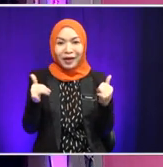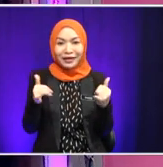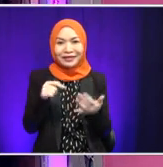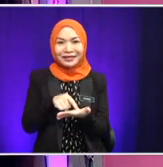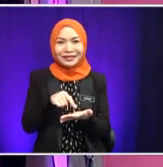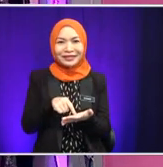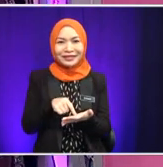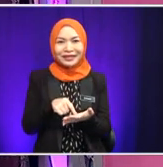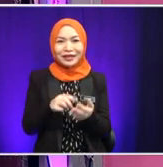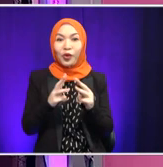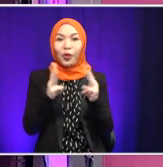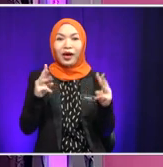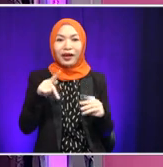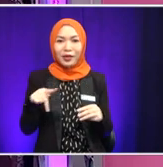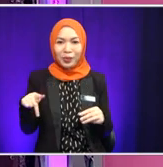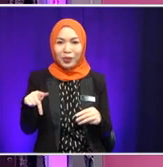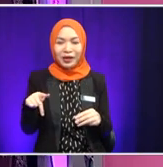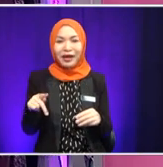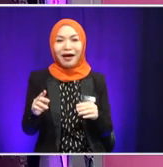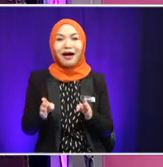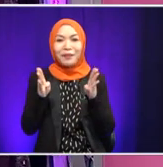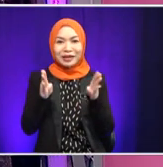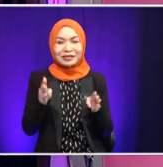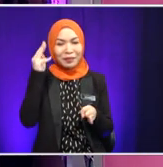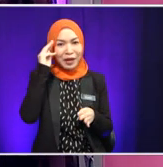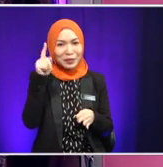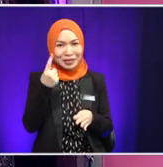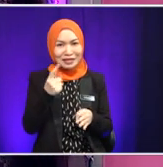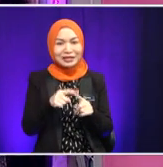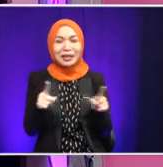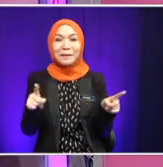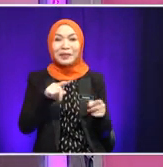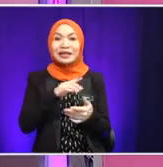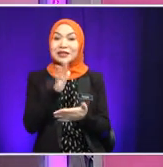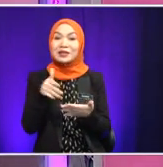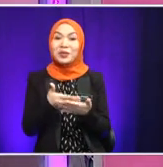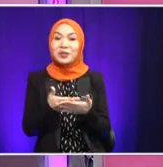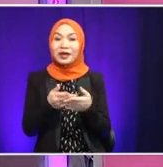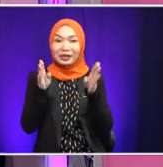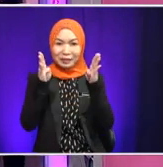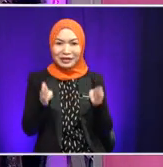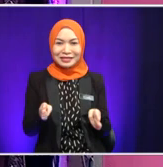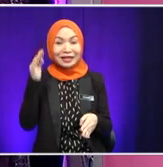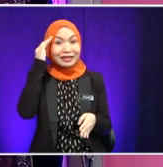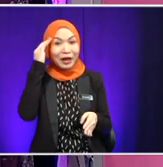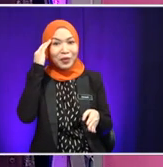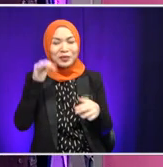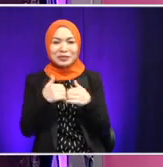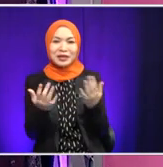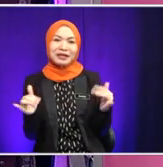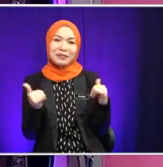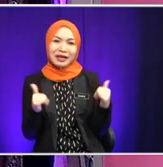itu bukan hanya tumpukan satu kawasan tetapi untuk berbagai kaum ya Oke kita tengok sekarang Apakah soal dan